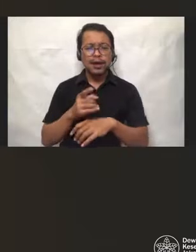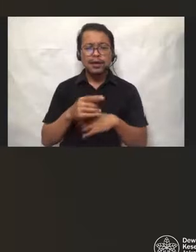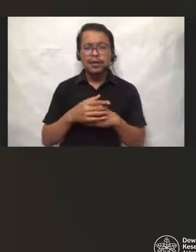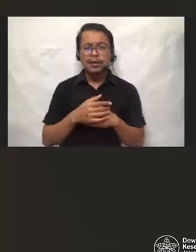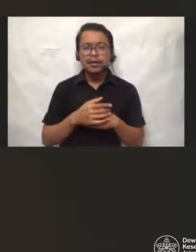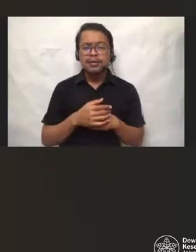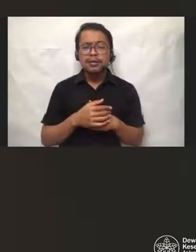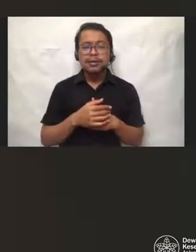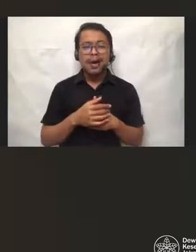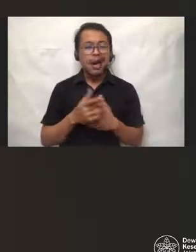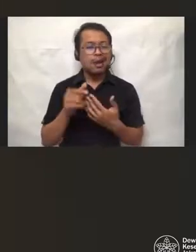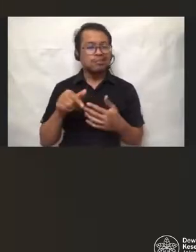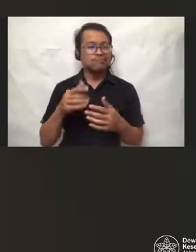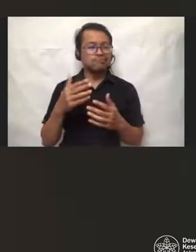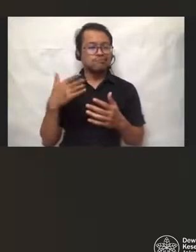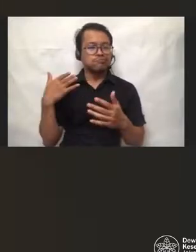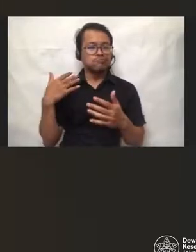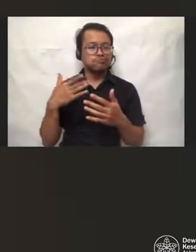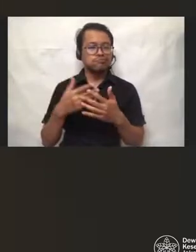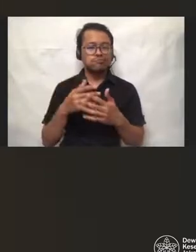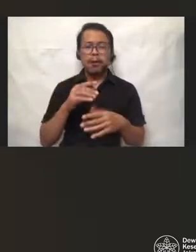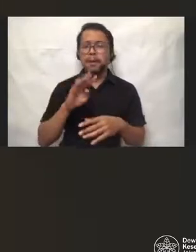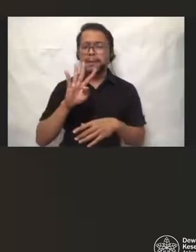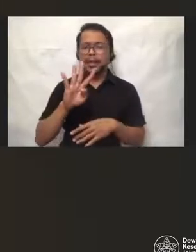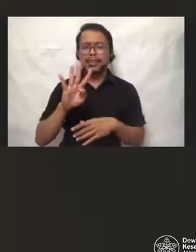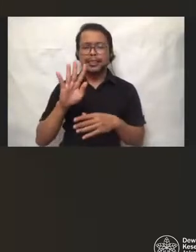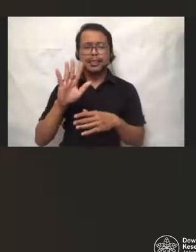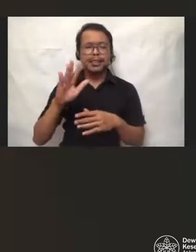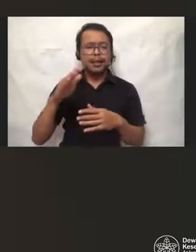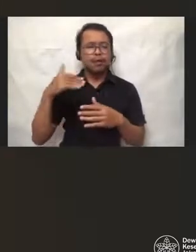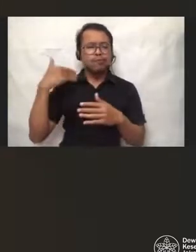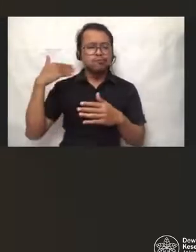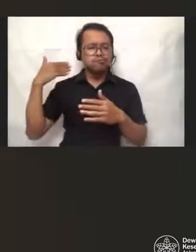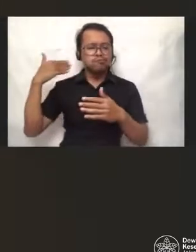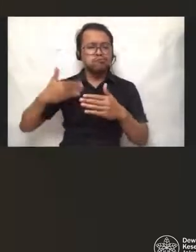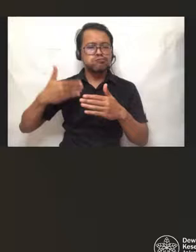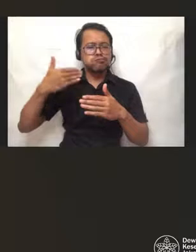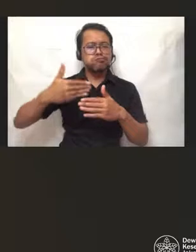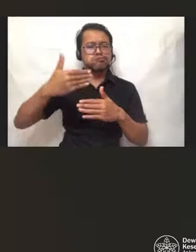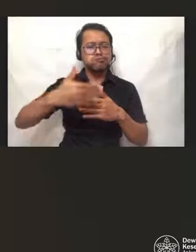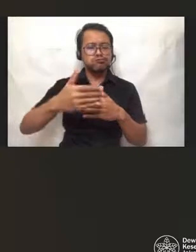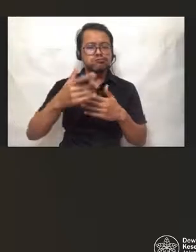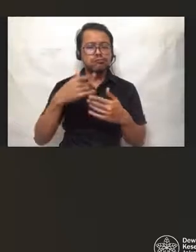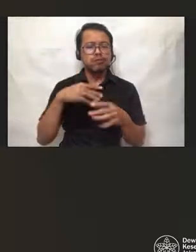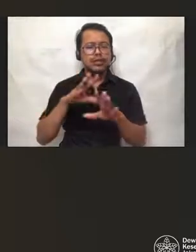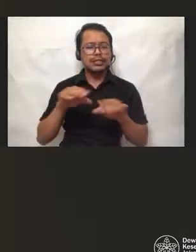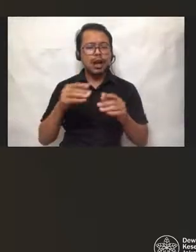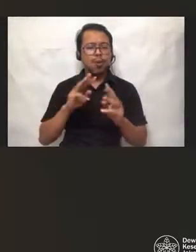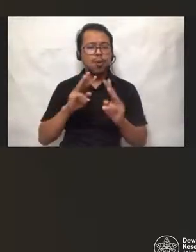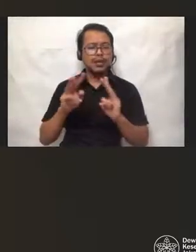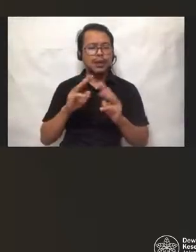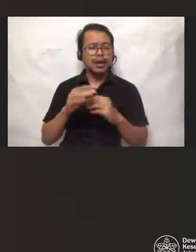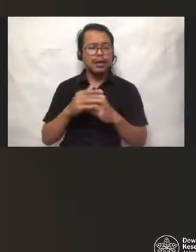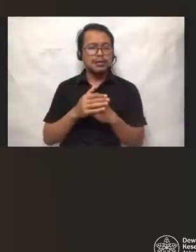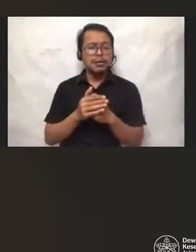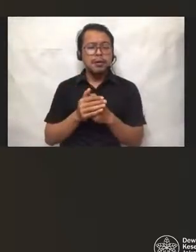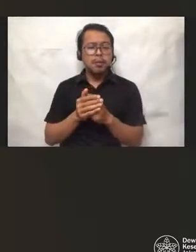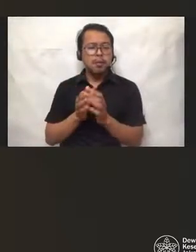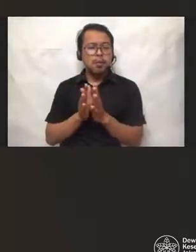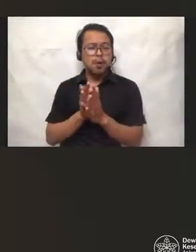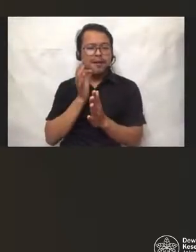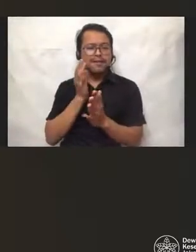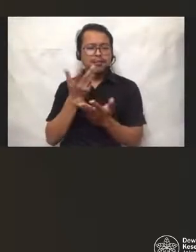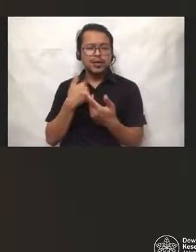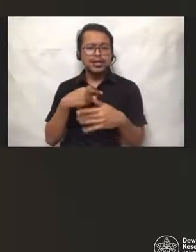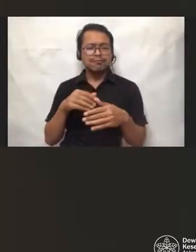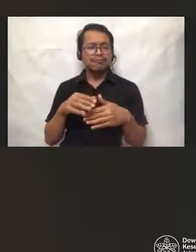Bahkan karena hampir 4 dekade saya berkarya sebagai wartawan, mohon permakluman jika saya menyampaikan perkenalan